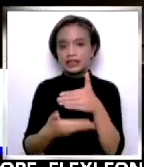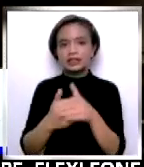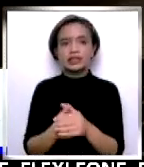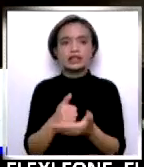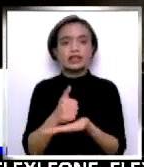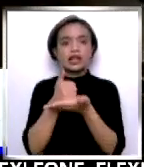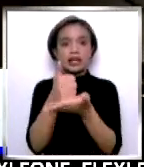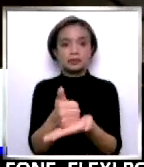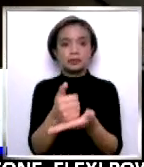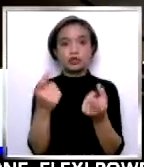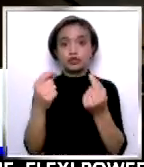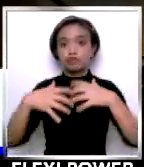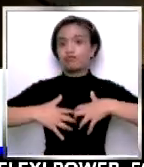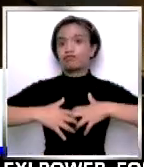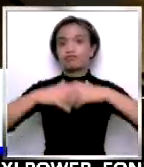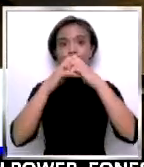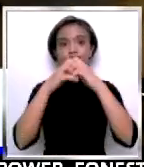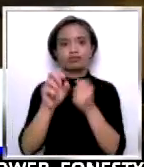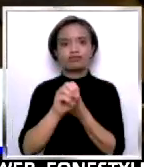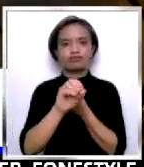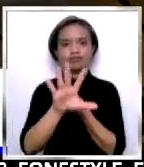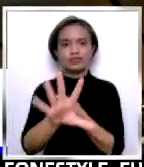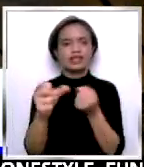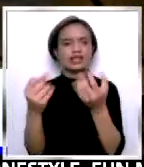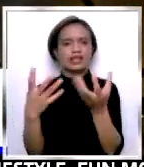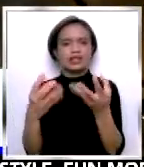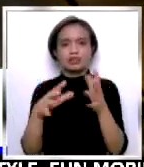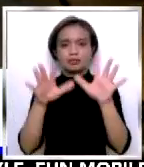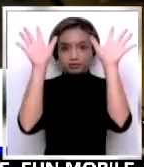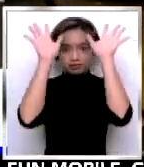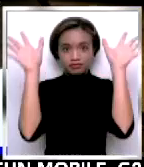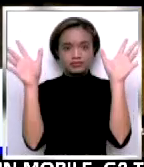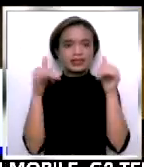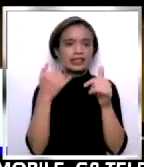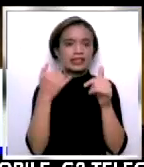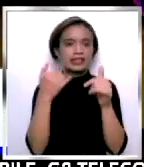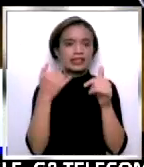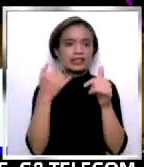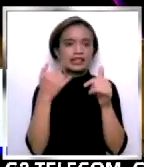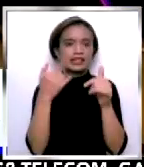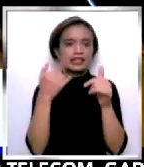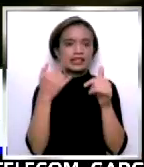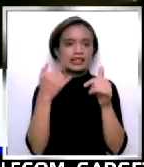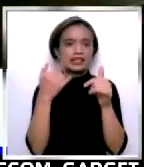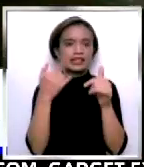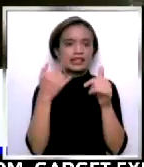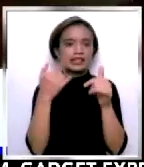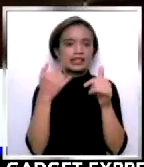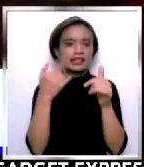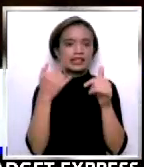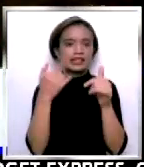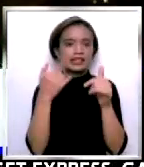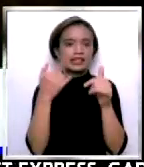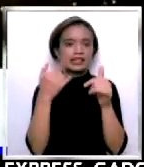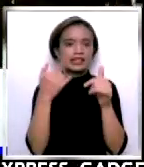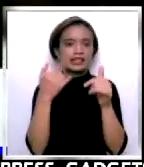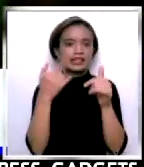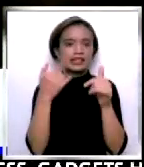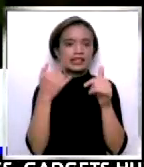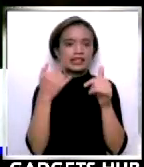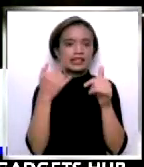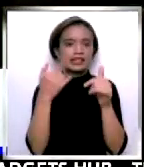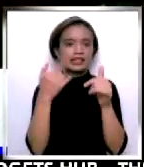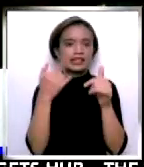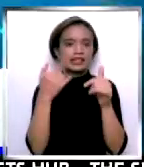sa pag-setup ng projector show at mga reindeer ang nakaproject sa canopy ng Philippine Exchange Plaza. Kakaibang atmospheric